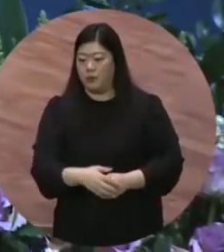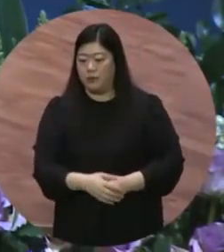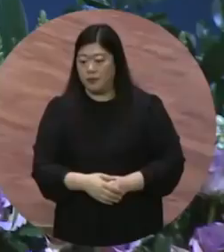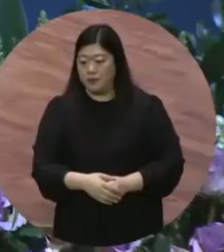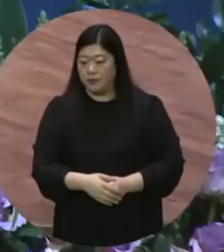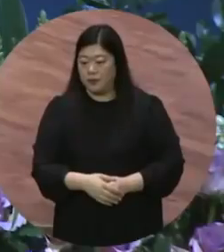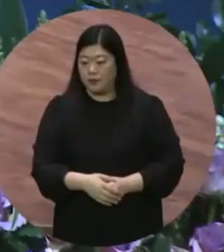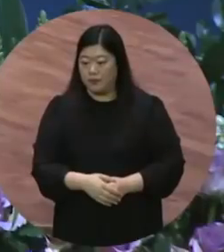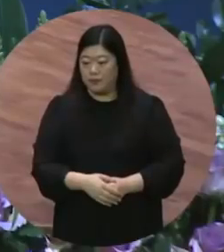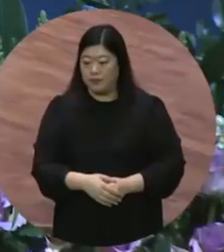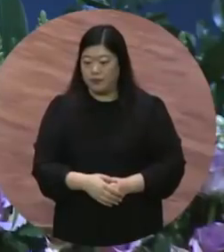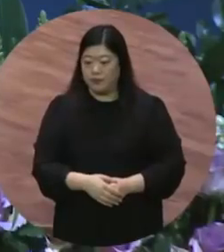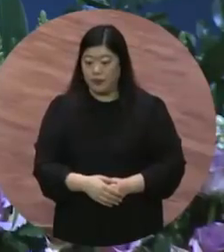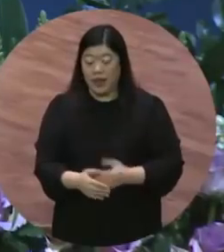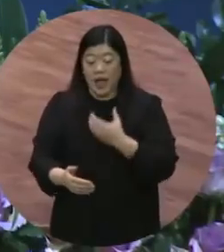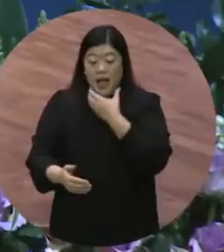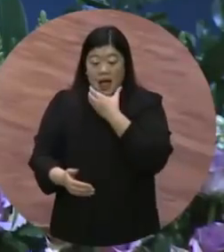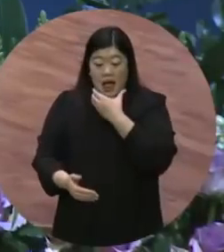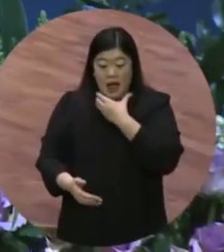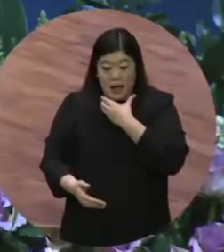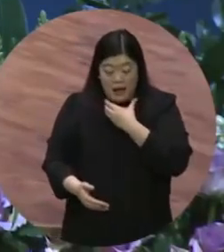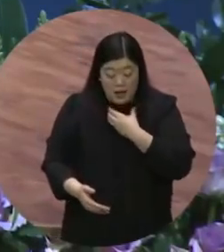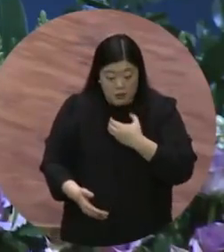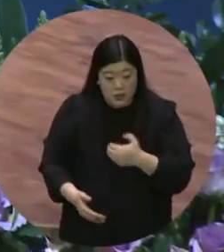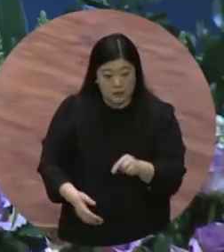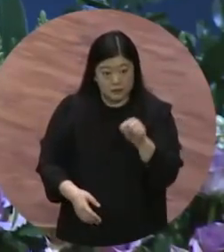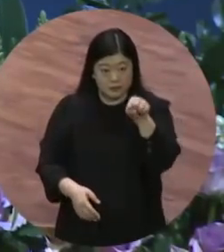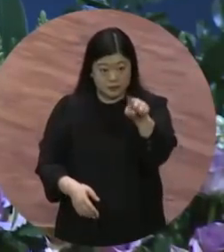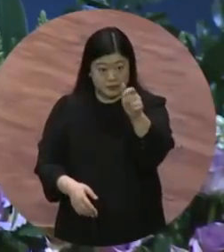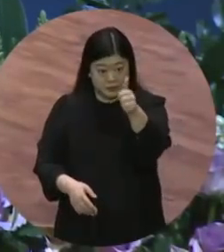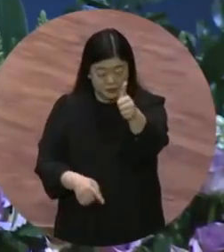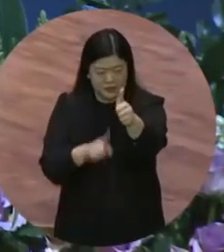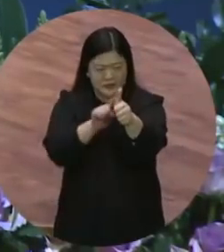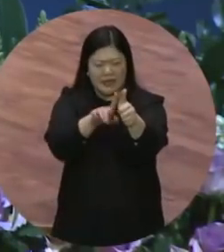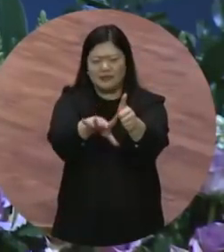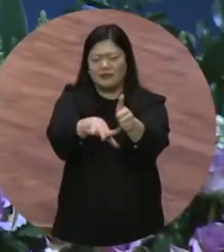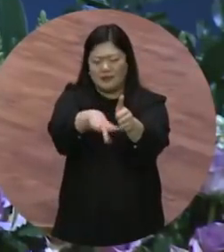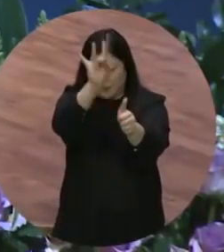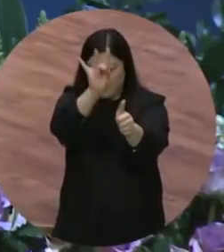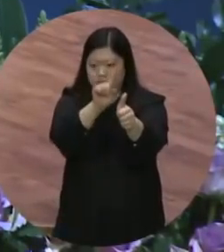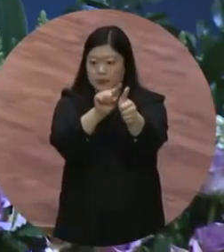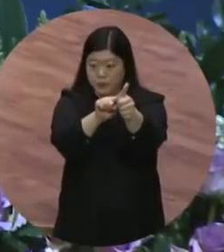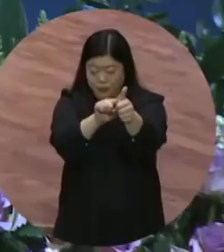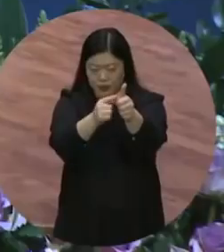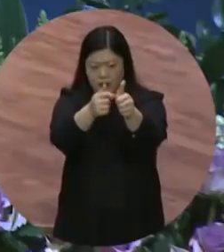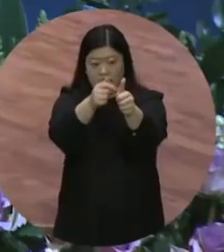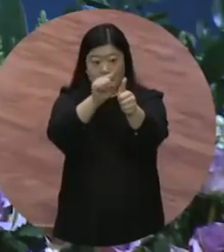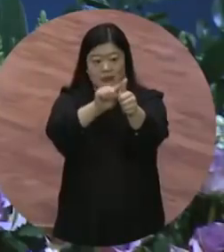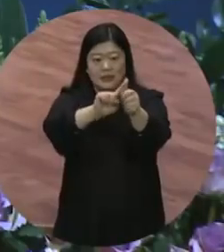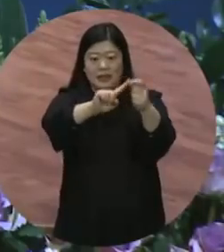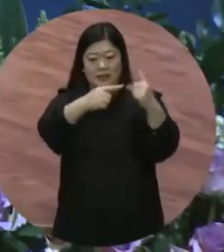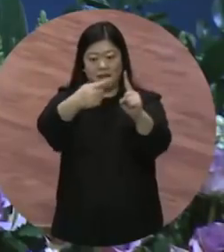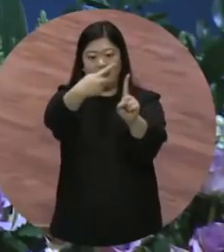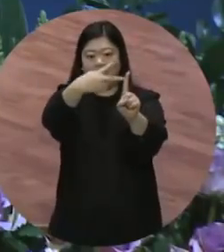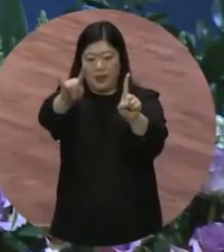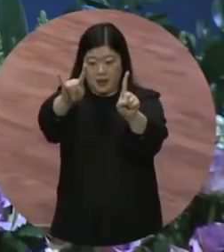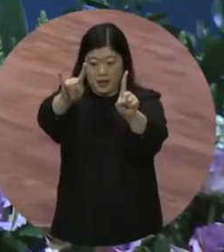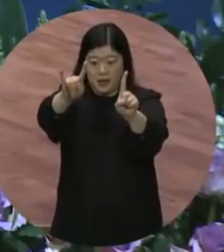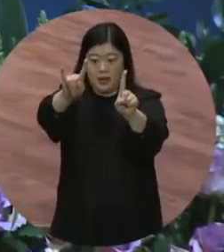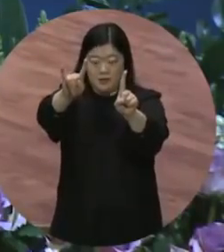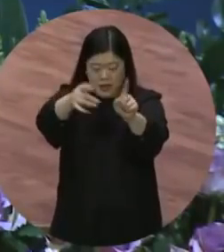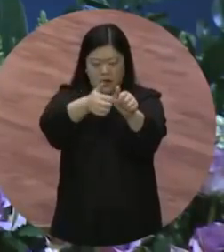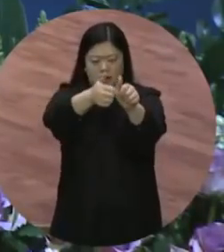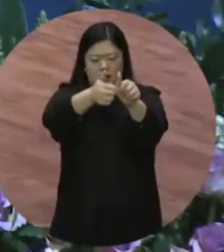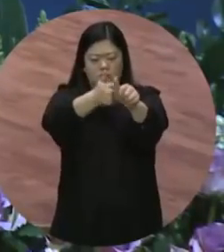아브라함이 장차 오실 그리스도의 첫 조상이 될 것이다. 너가 시조가 될 것이다. 근원이